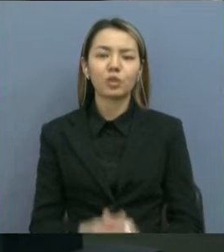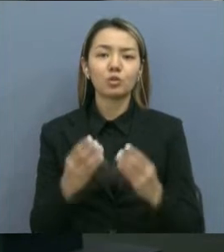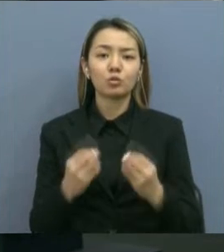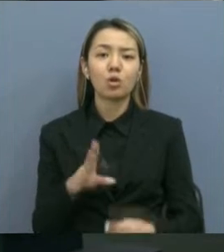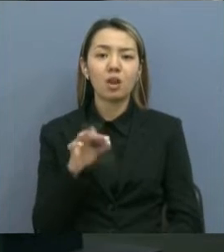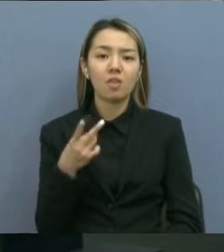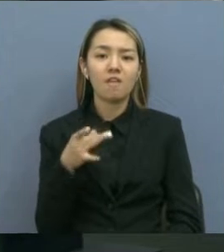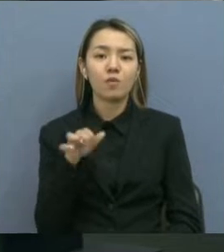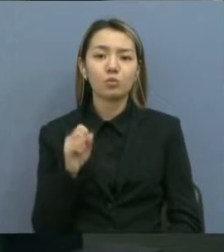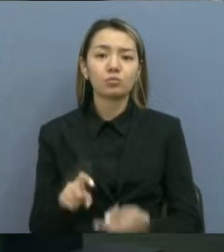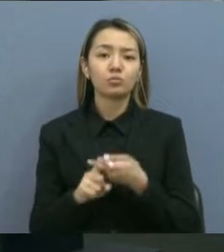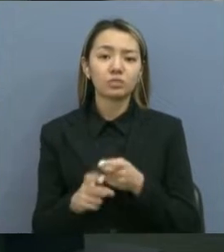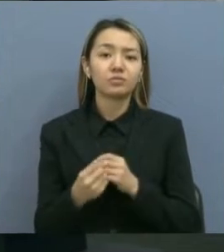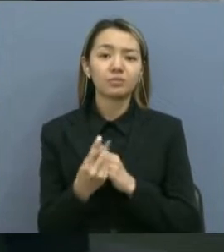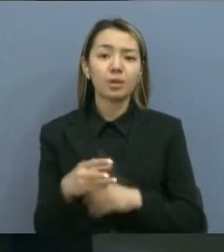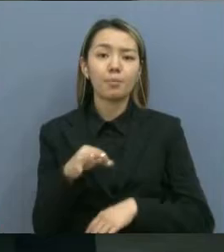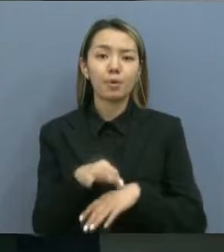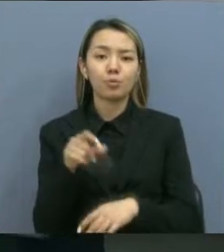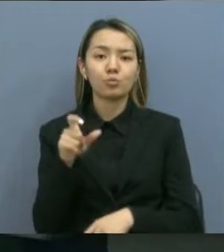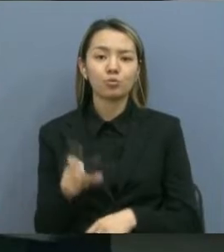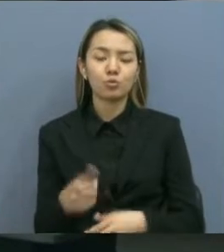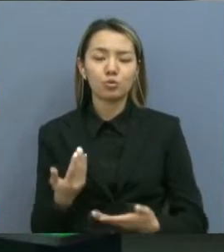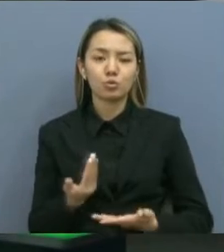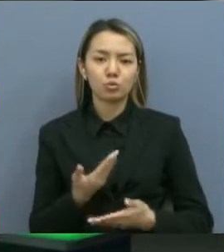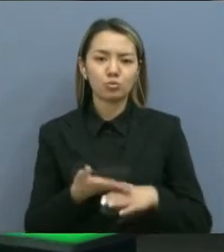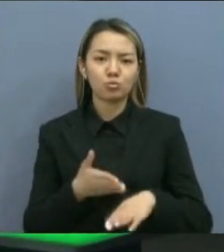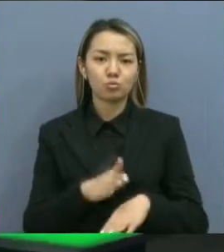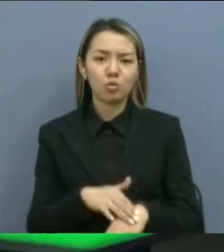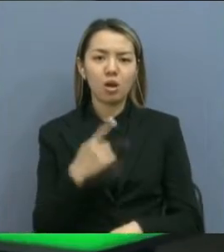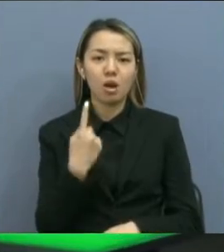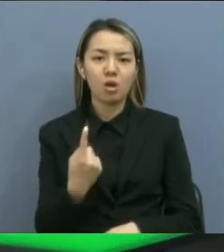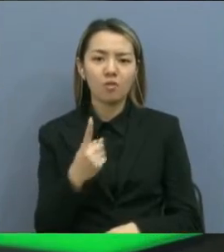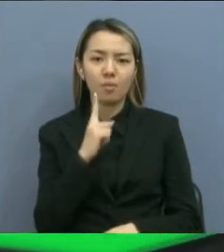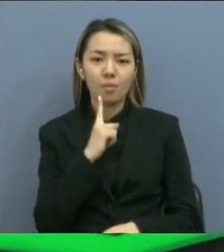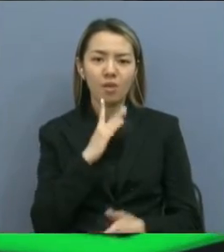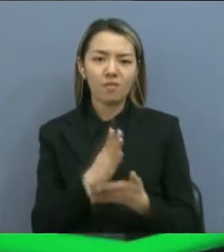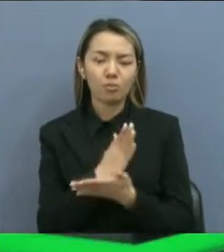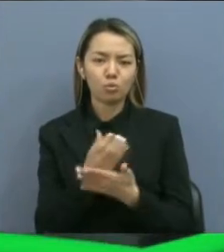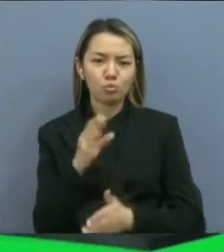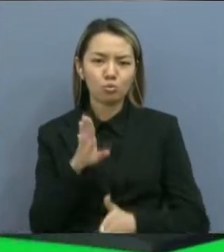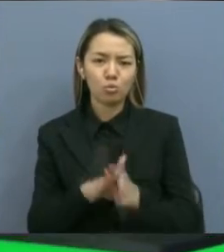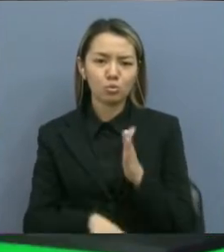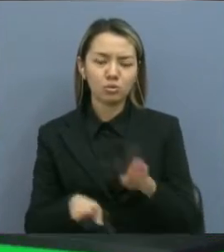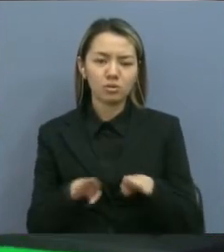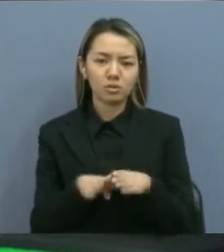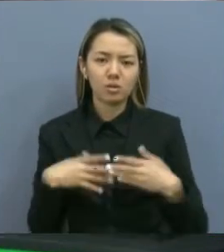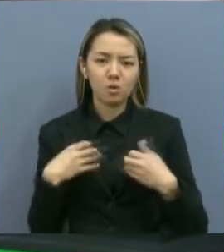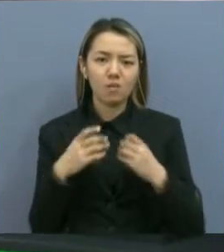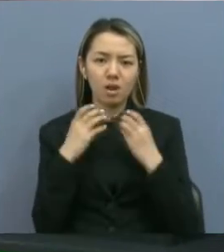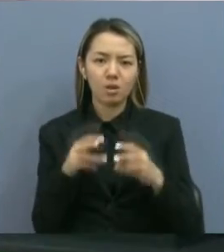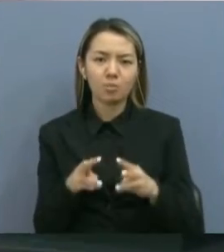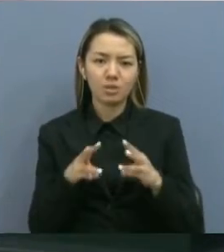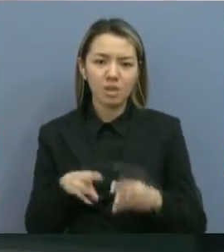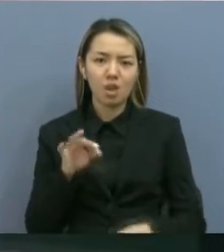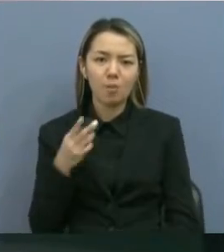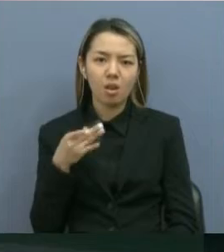Сондай-ақ коронавирус жұқтырған 12 науқастың жағдайы ауыр, ал біреуінің халі тіпті нашар. Мұны денсаулық сақтау министрі